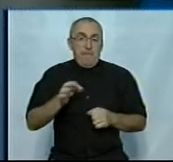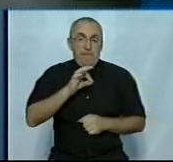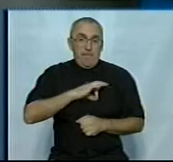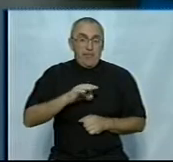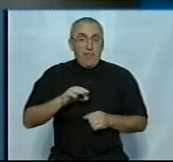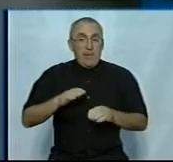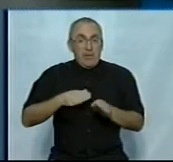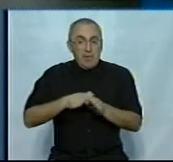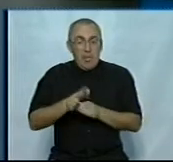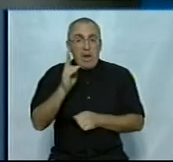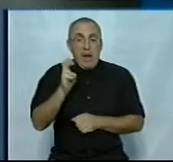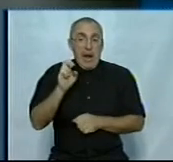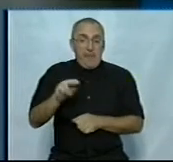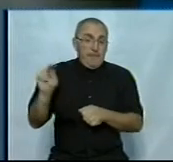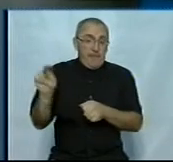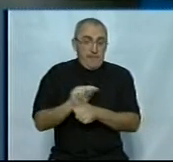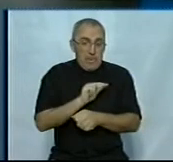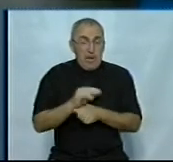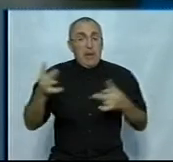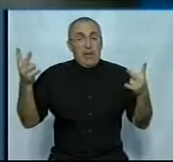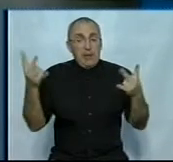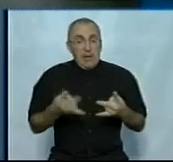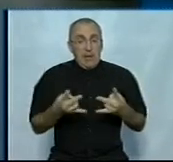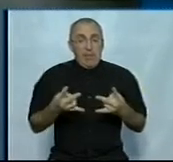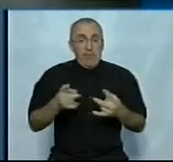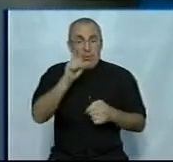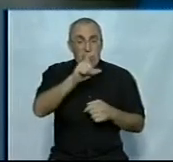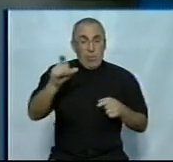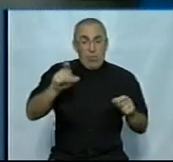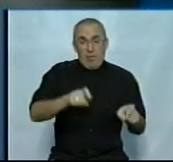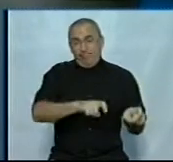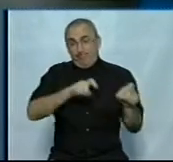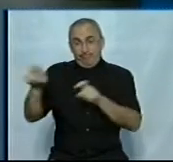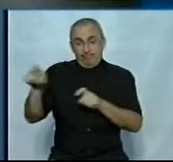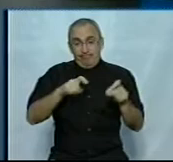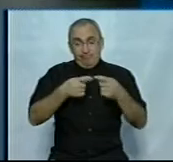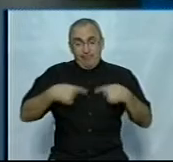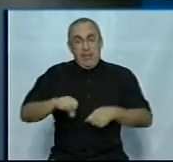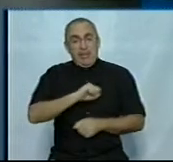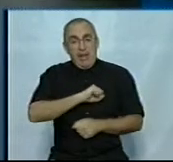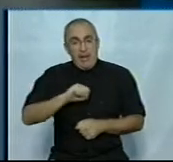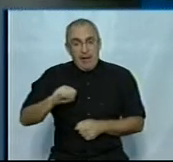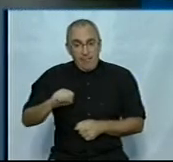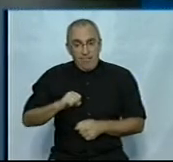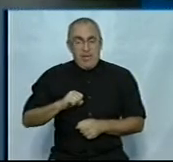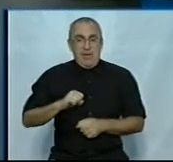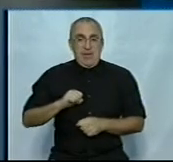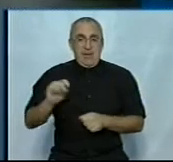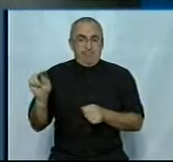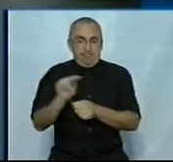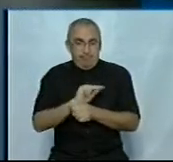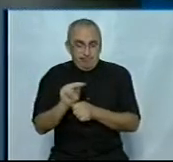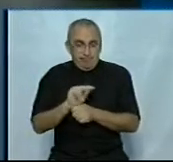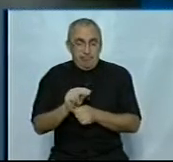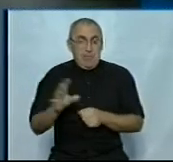провести капітальний ремонт, треба відселити відділення терапії, інтенсивної терапії